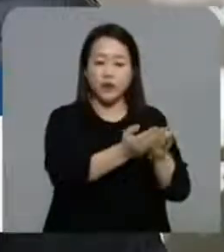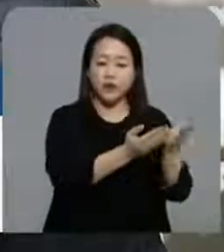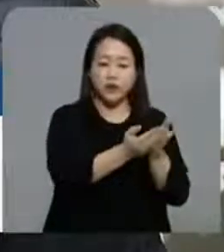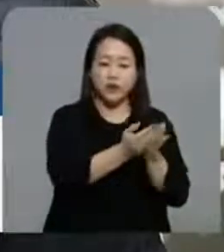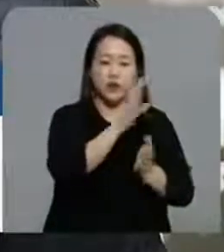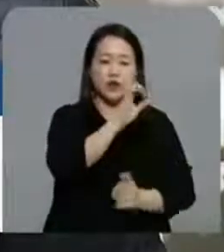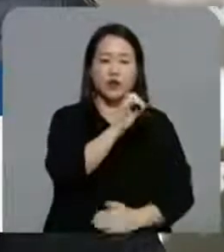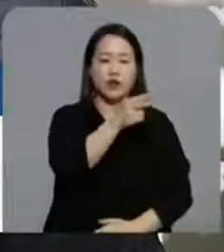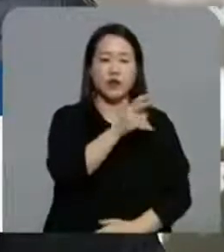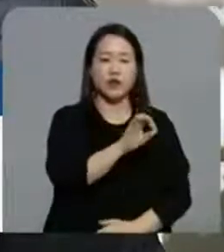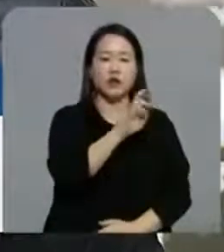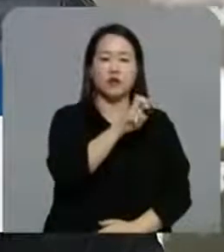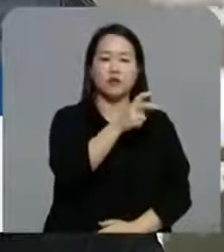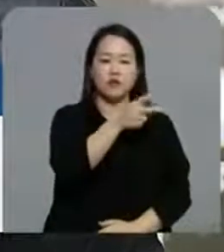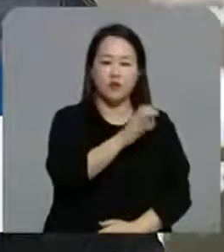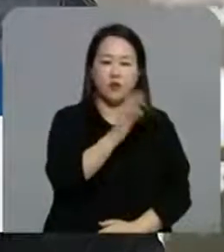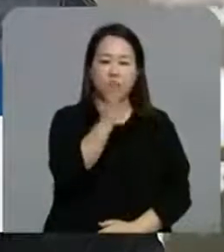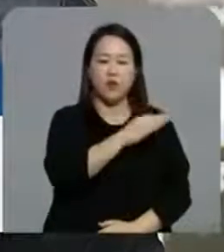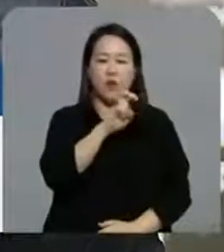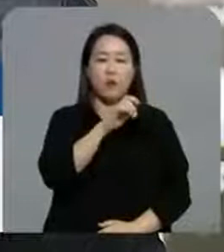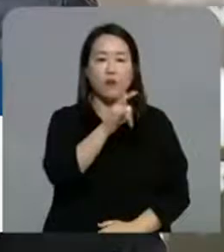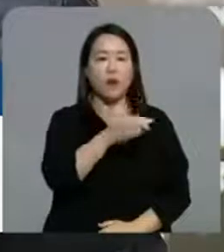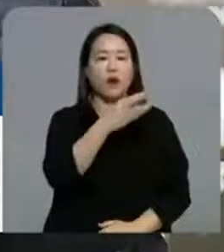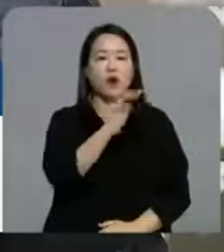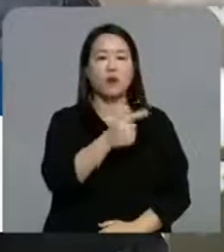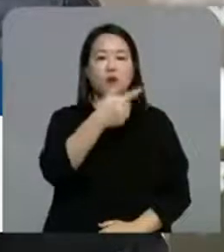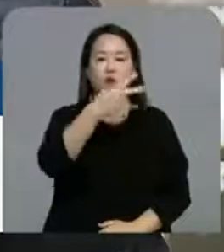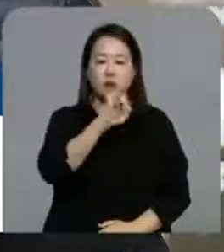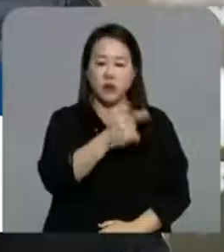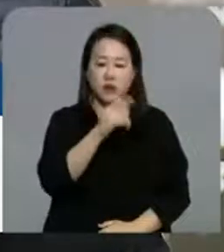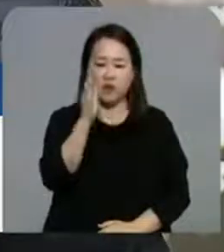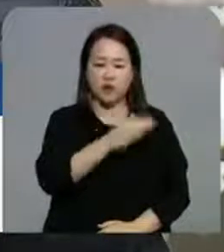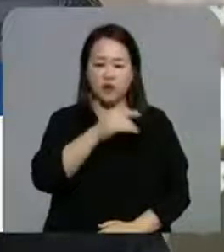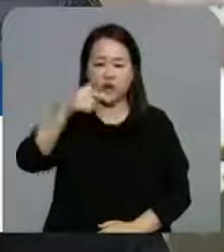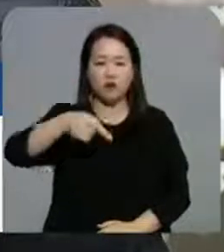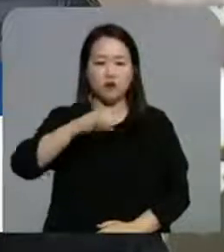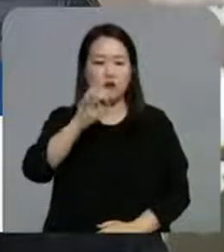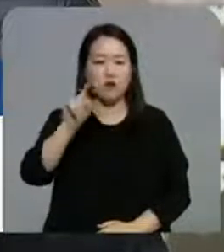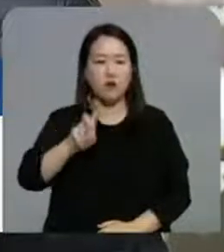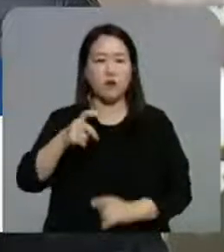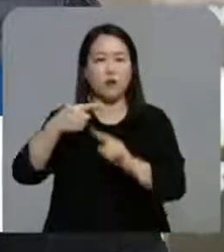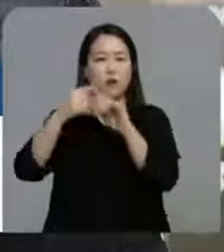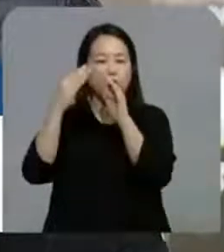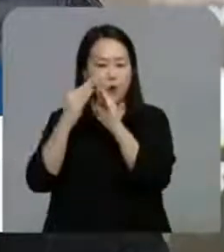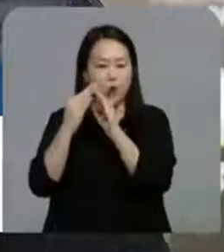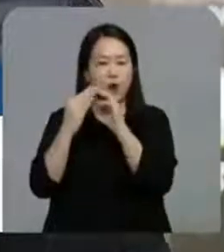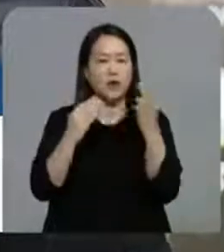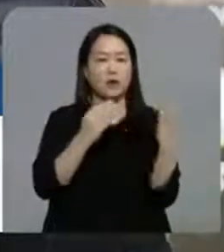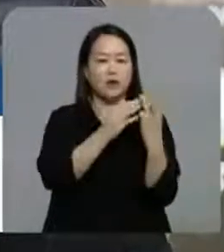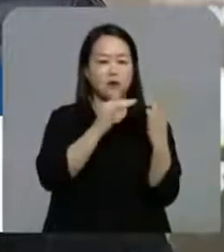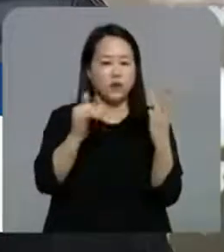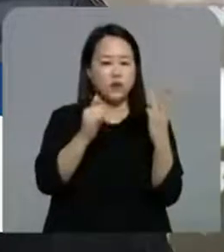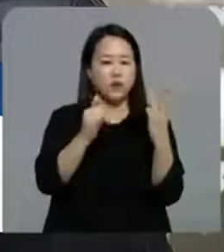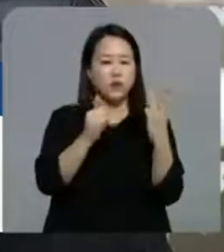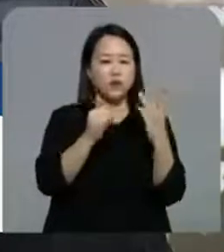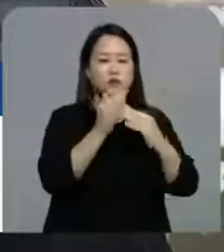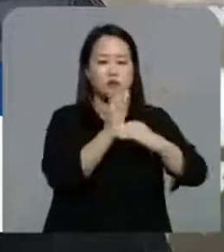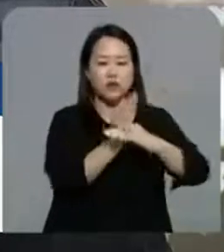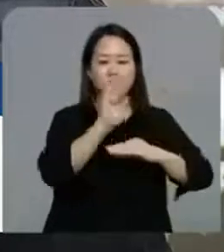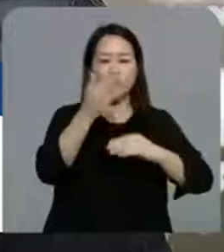본진 학교 9항 교에 2 어이 분들이 주축이 되어서 3호 만세운동이